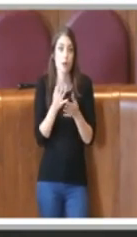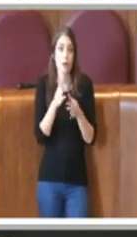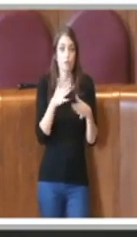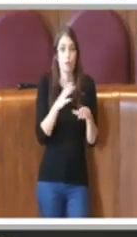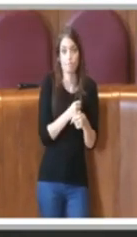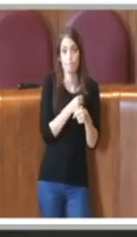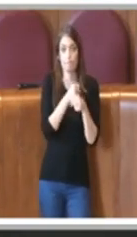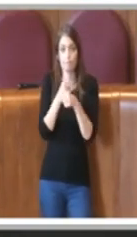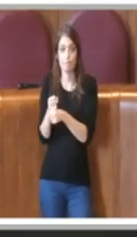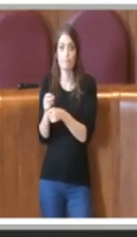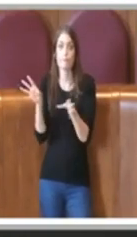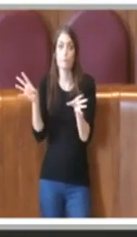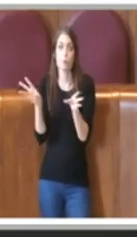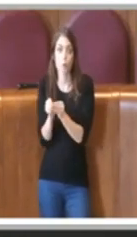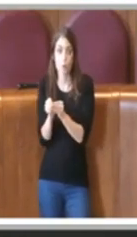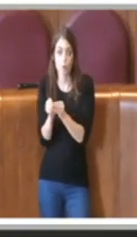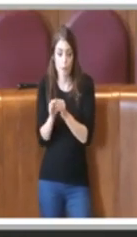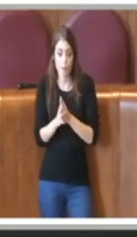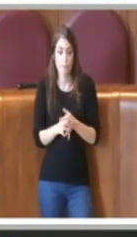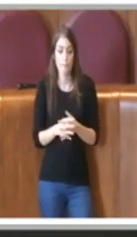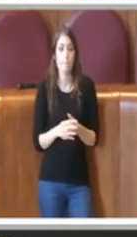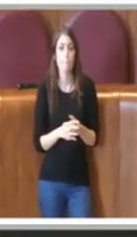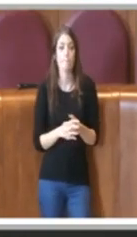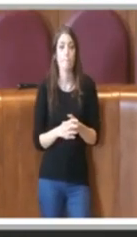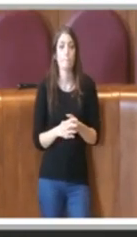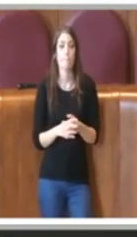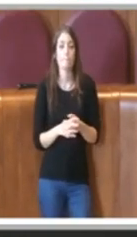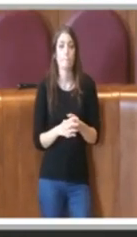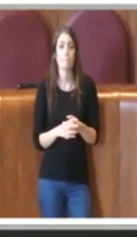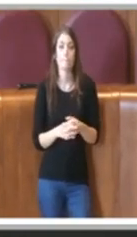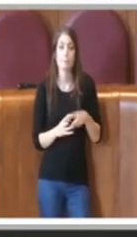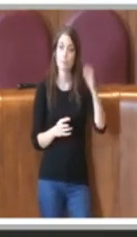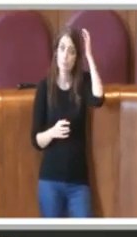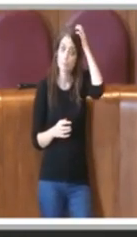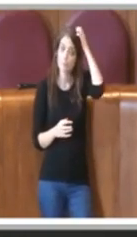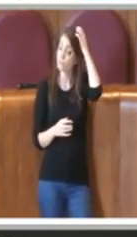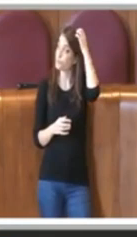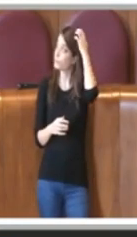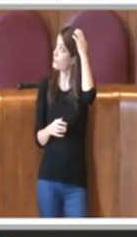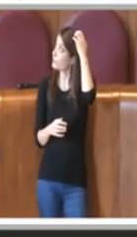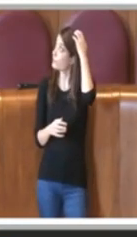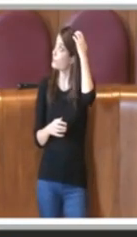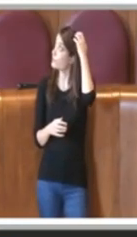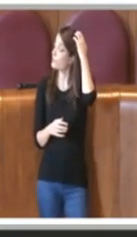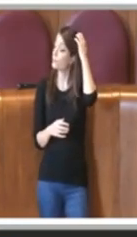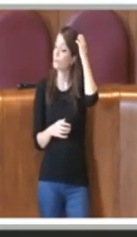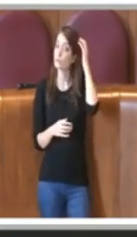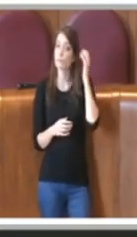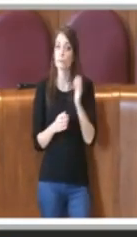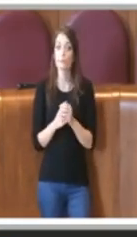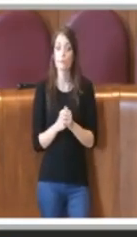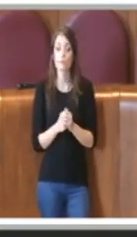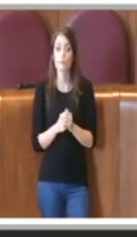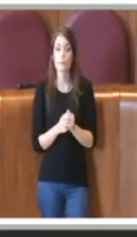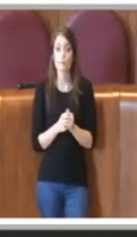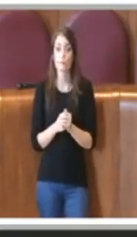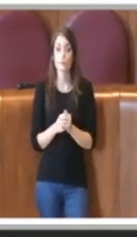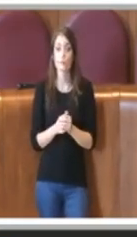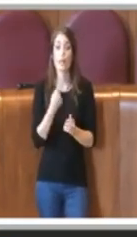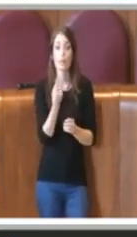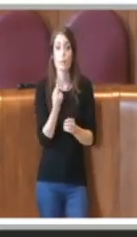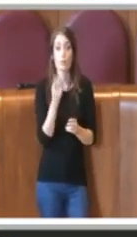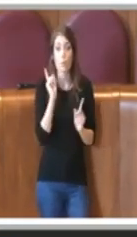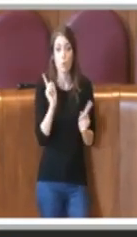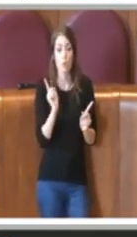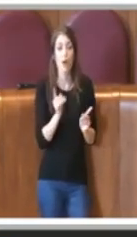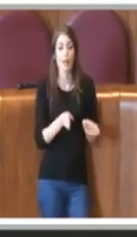passata in giunta. Dico che allora, sicuramente questi tre edifici